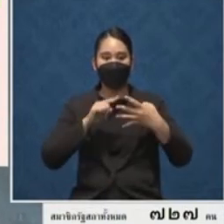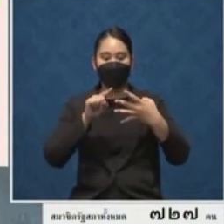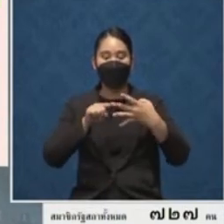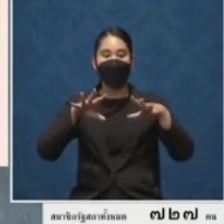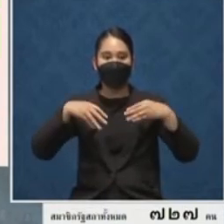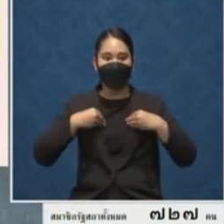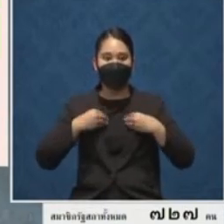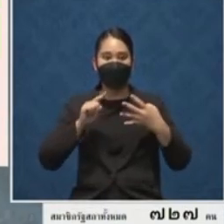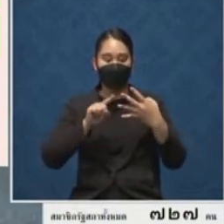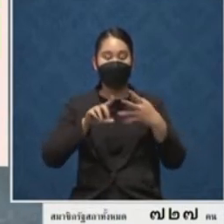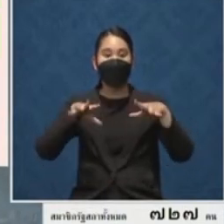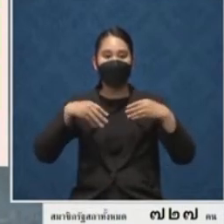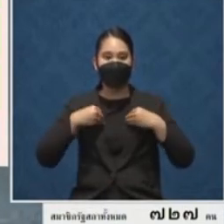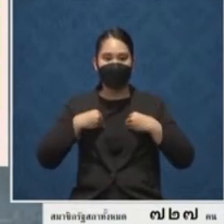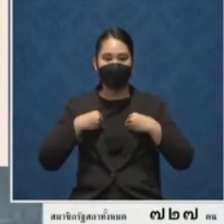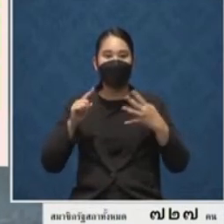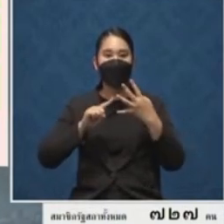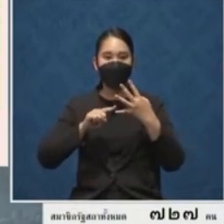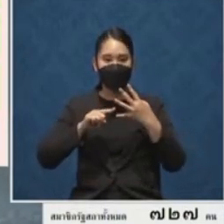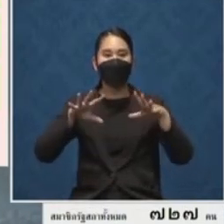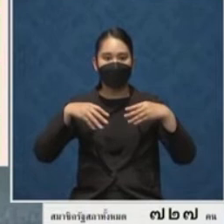4รับหลักการครับ